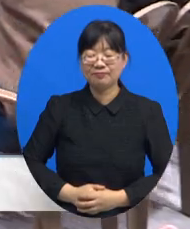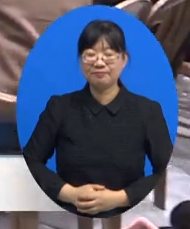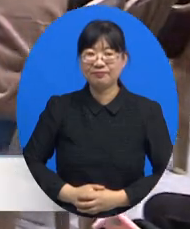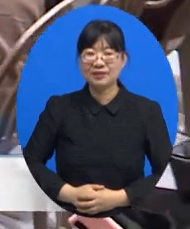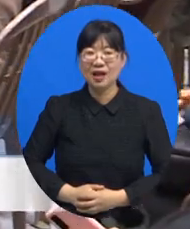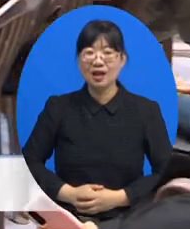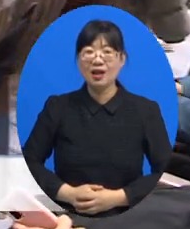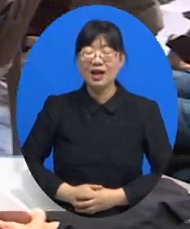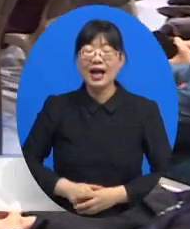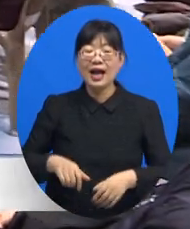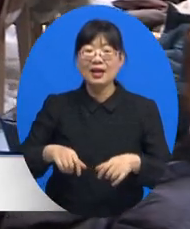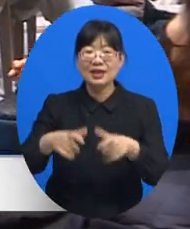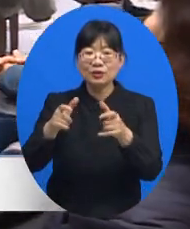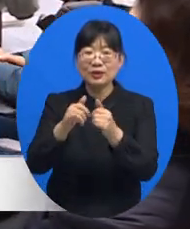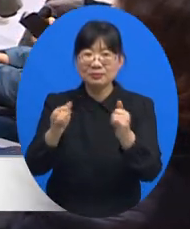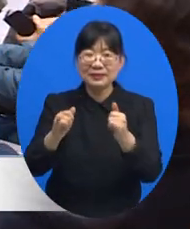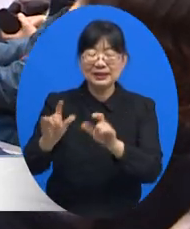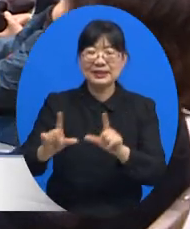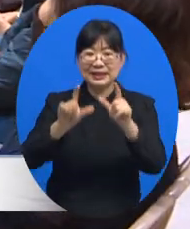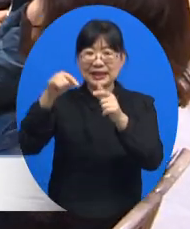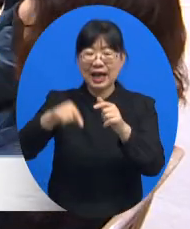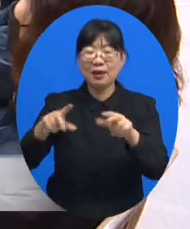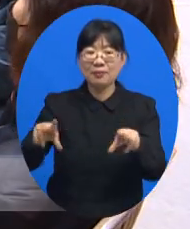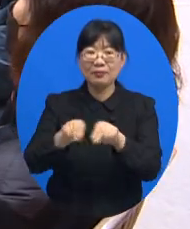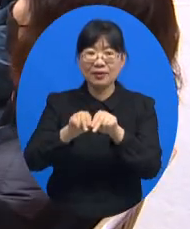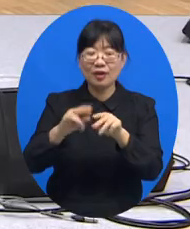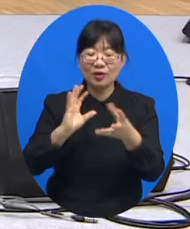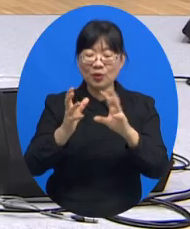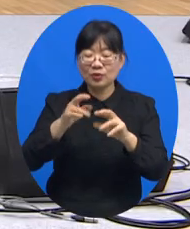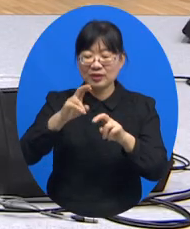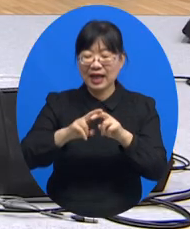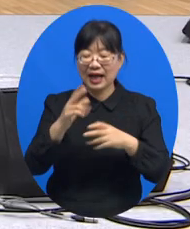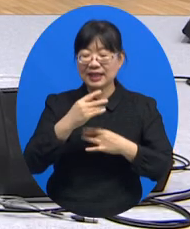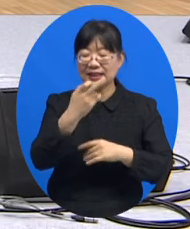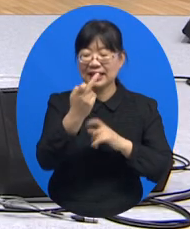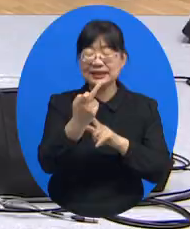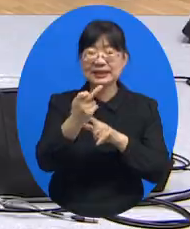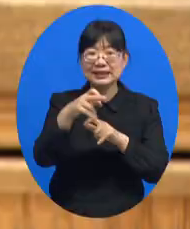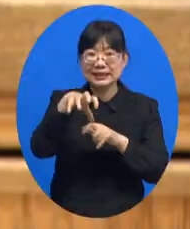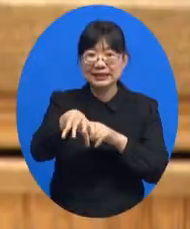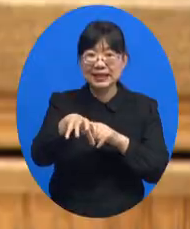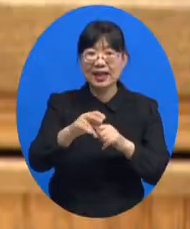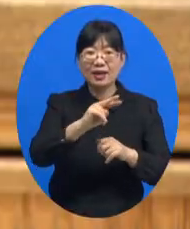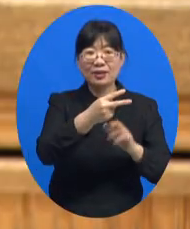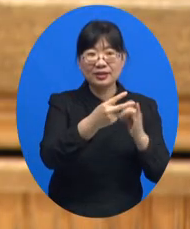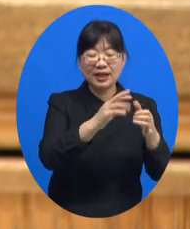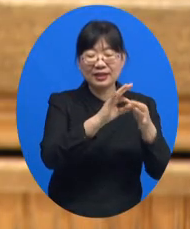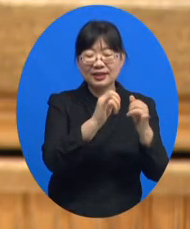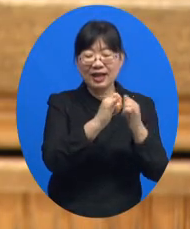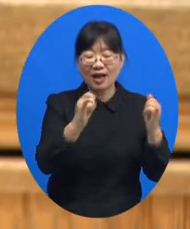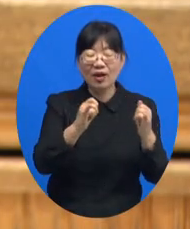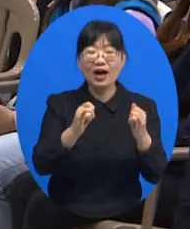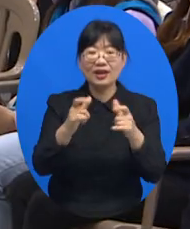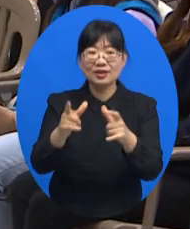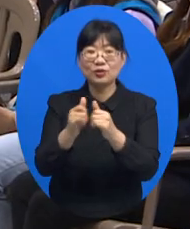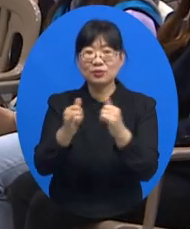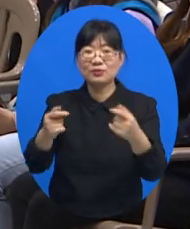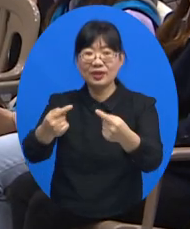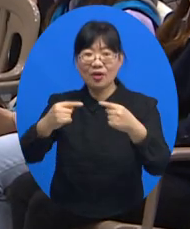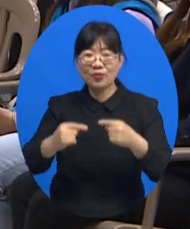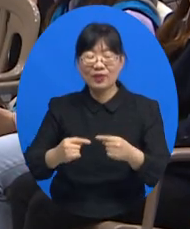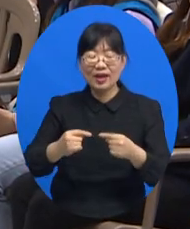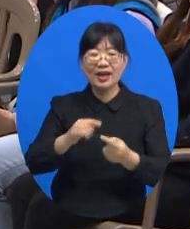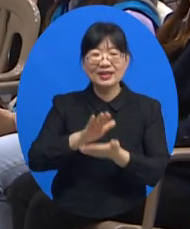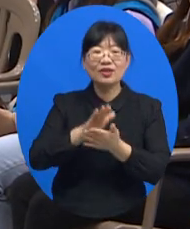민생 현장 맞선 토크가 세 번째로 찾은 곳은 안산시의 원도심 200여명의 관계자와 지역 주민들이 참석해 뜨거운 관심을